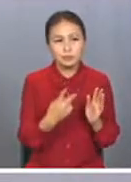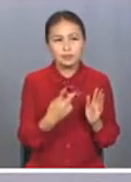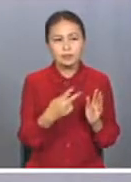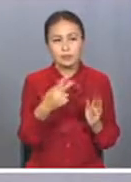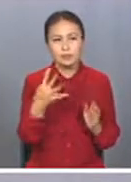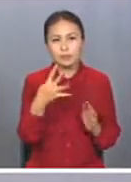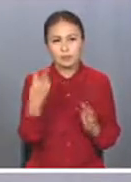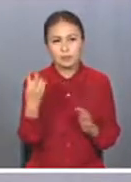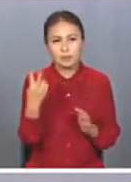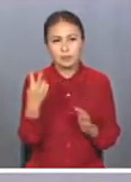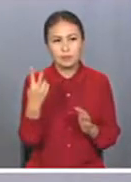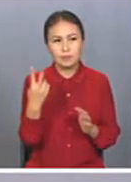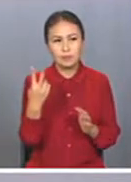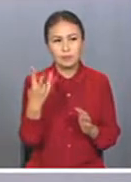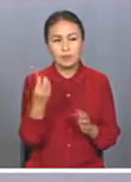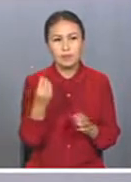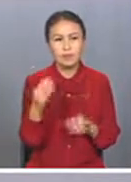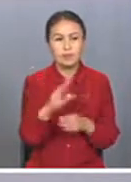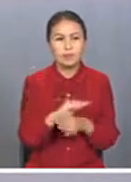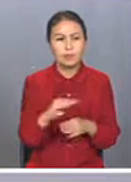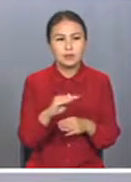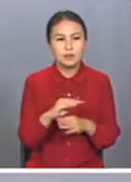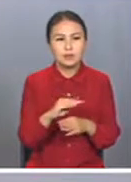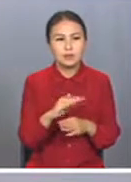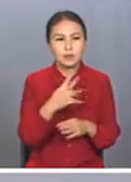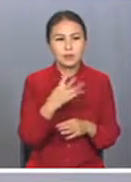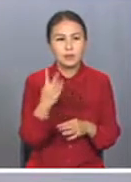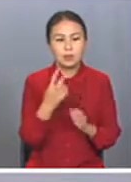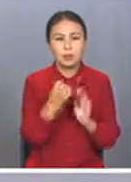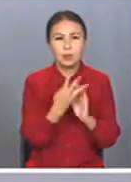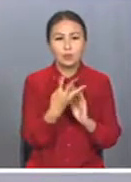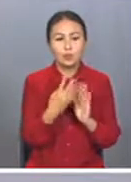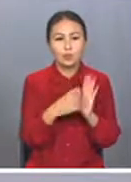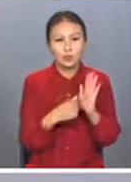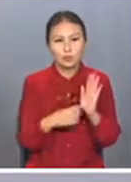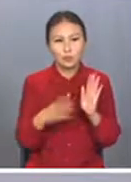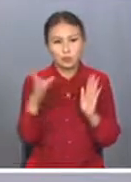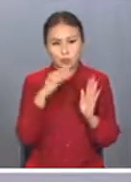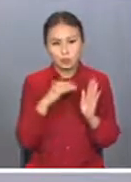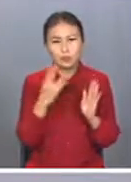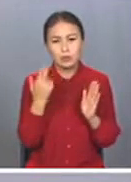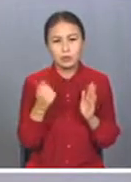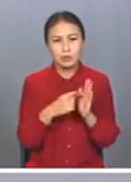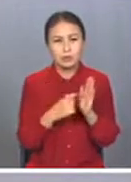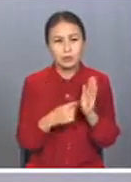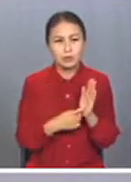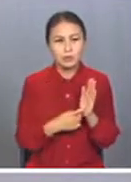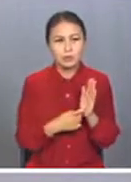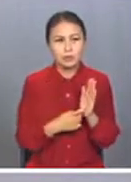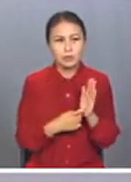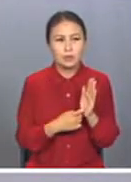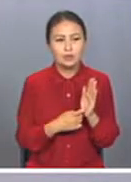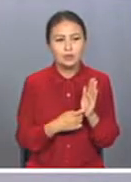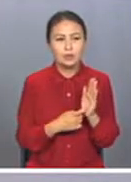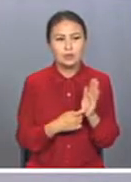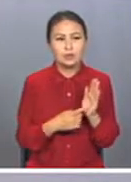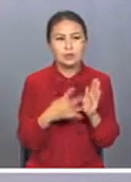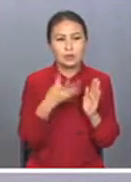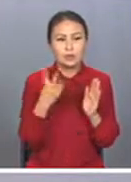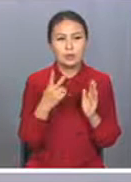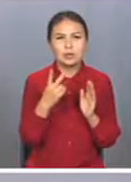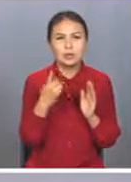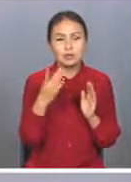çıkadı. Tağı tekseremiz. 42 14'e bölüne mi? Ya. 42 21'e bölüne mi?